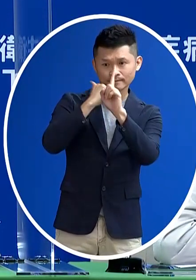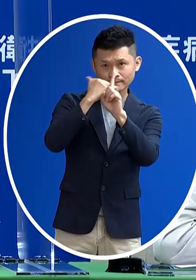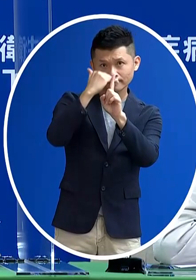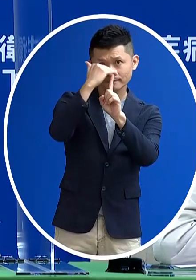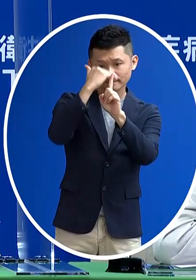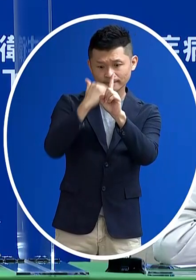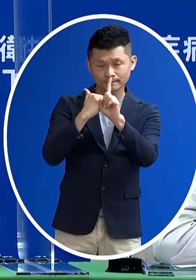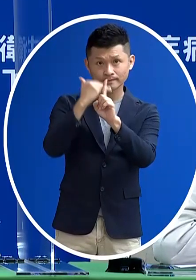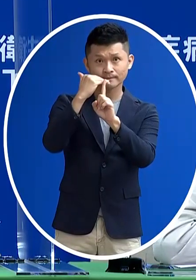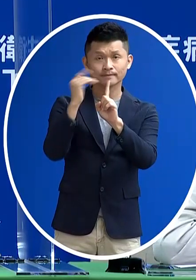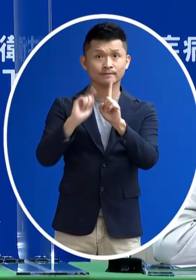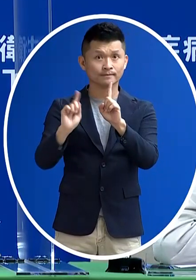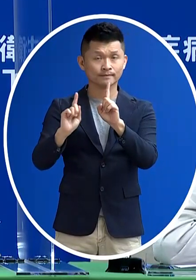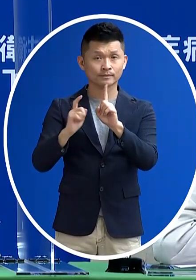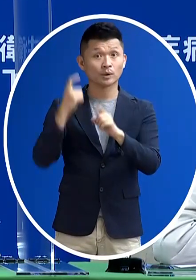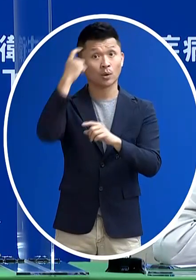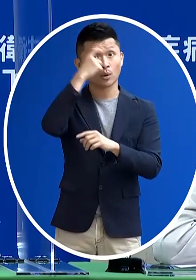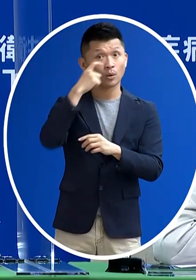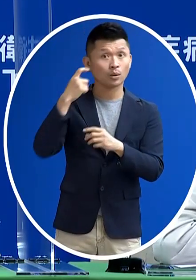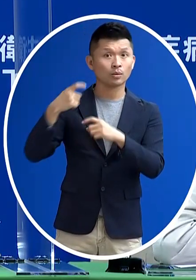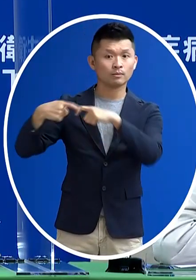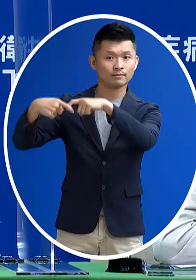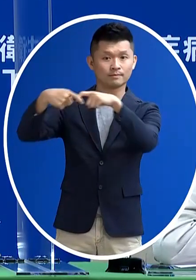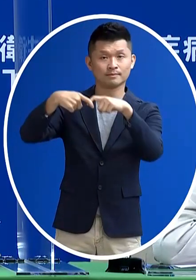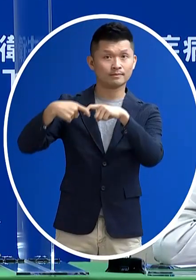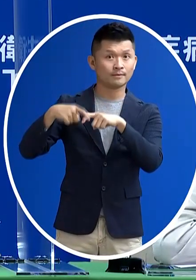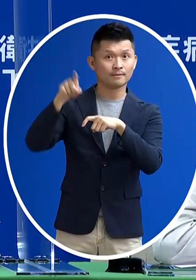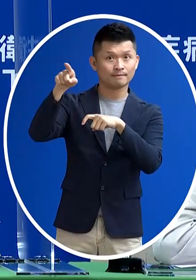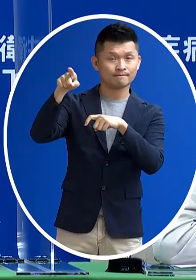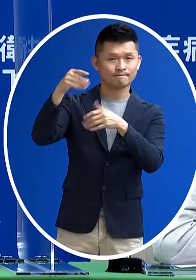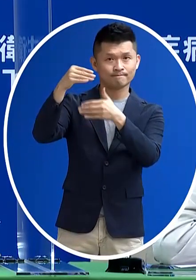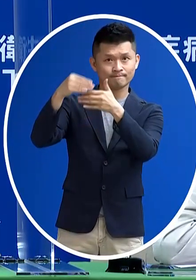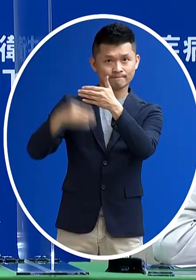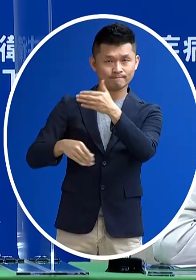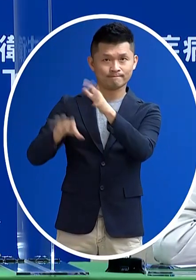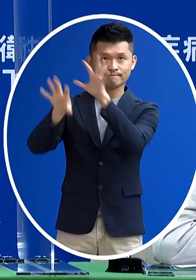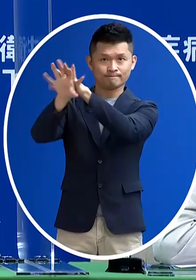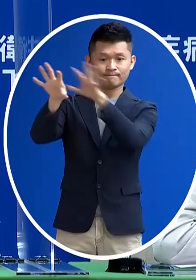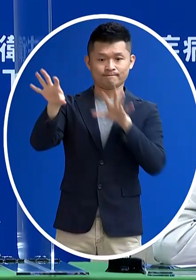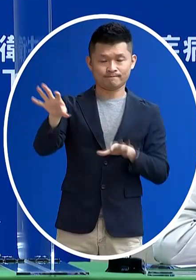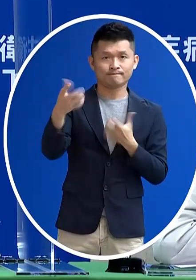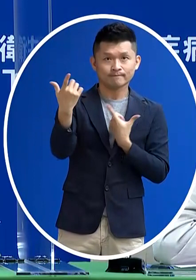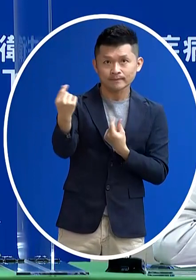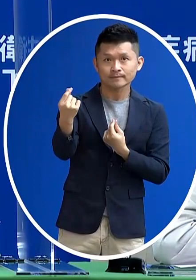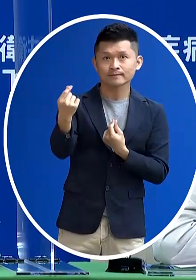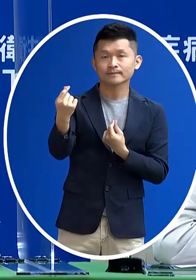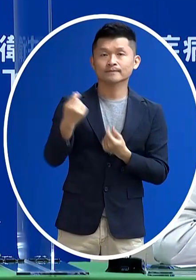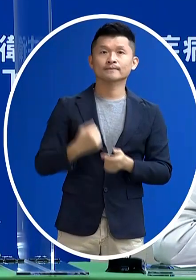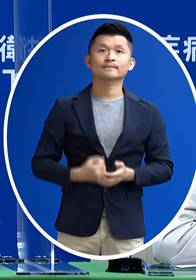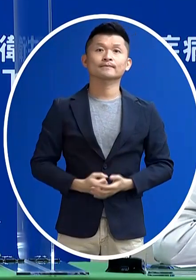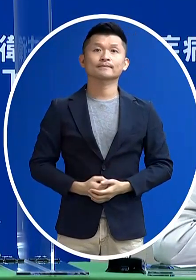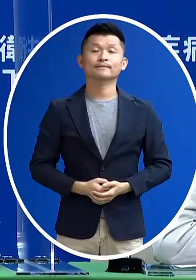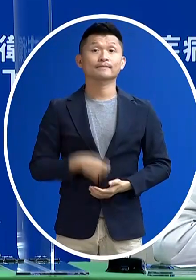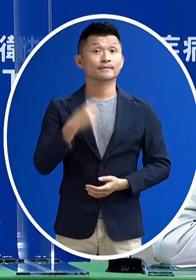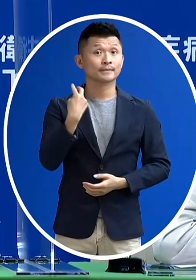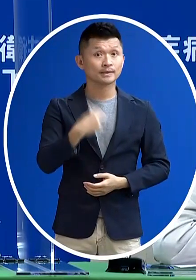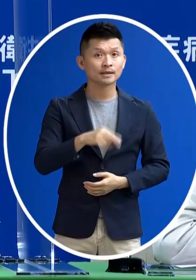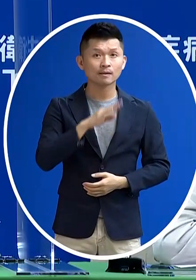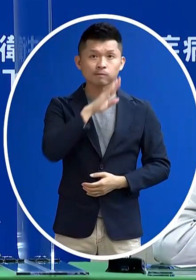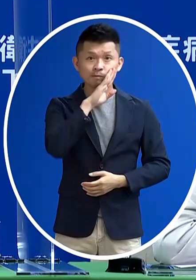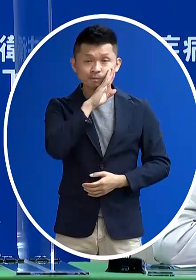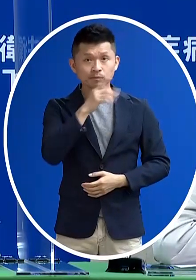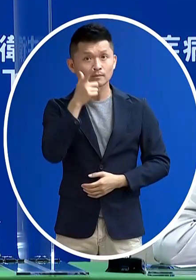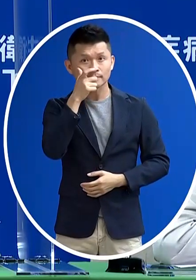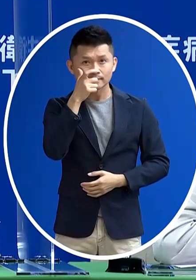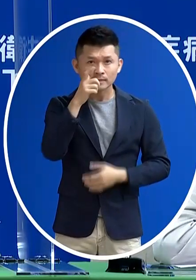是采取欧盟的这个规格采取欧盟的规格。那当然也会参照各